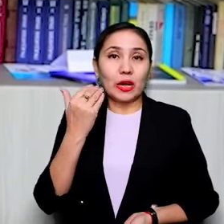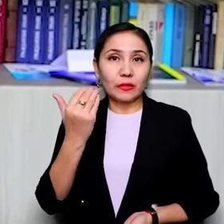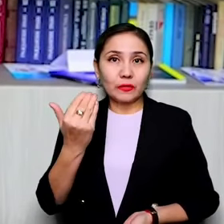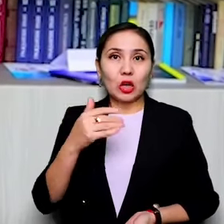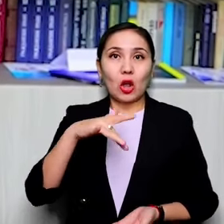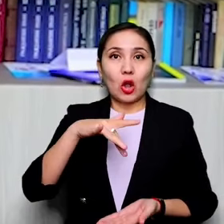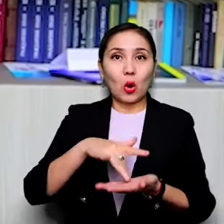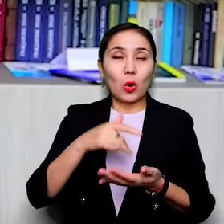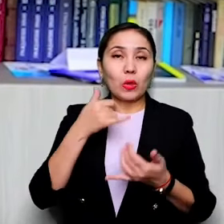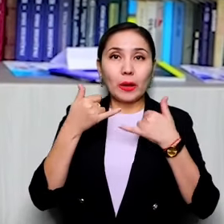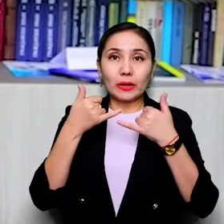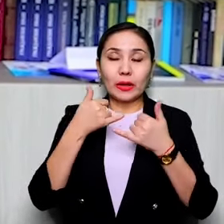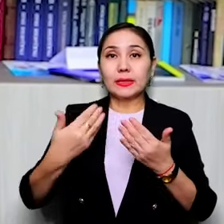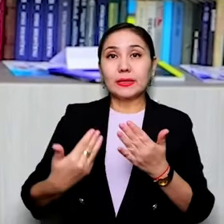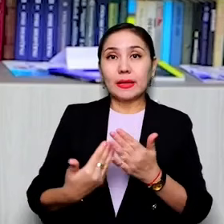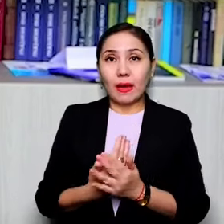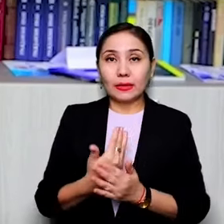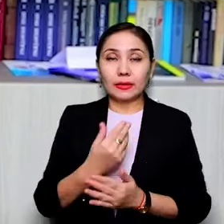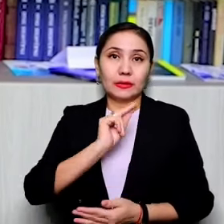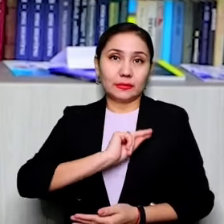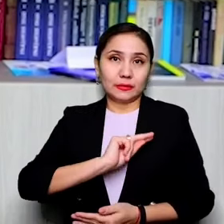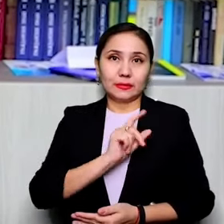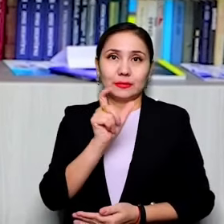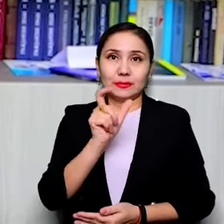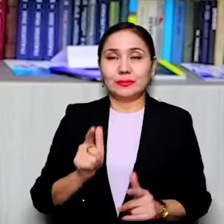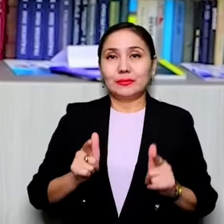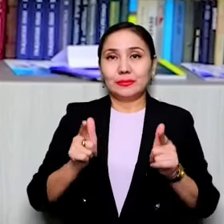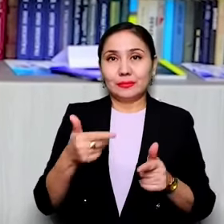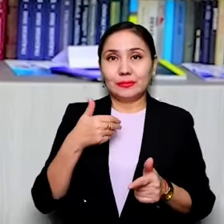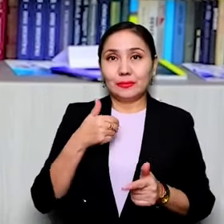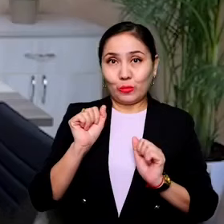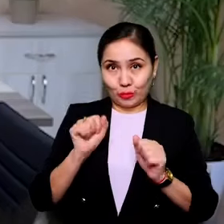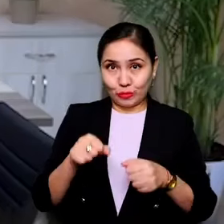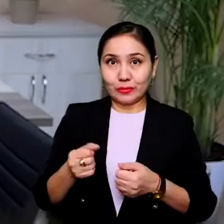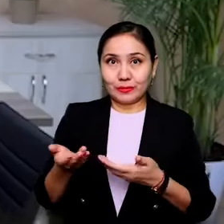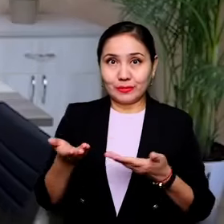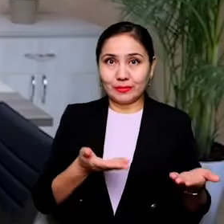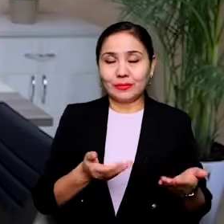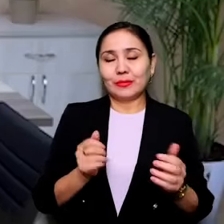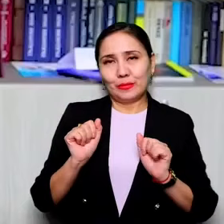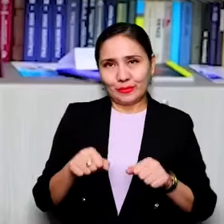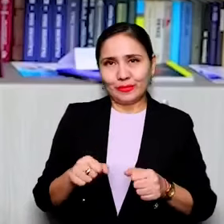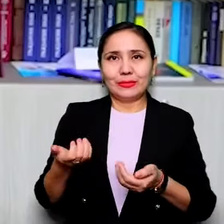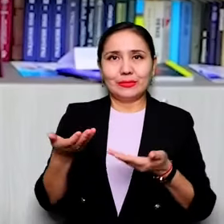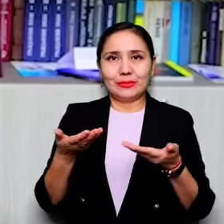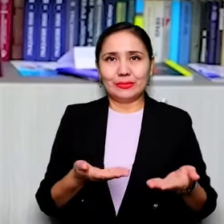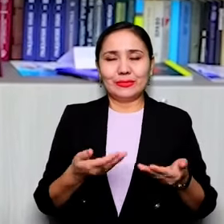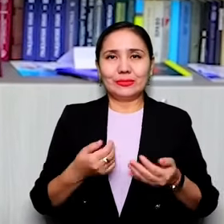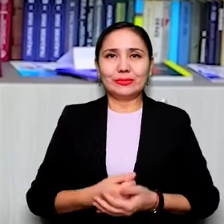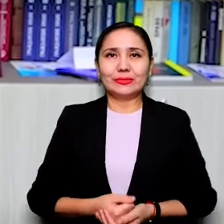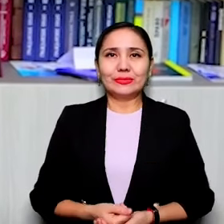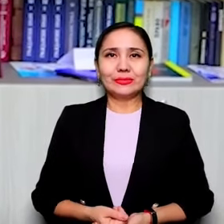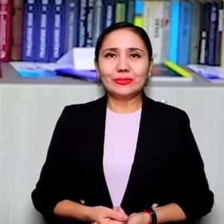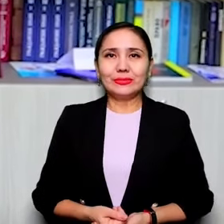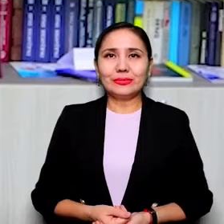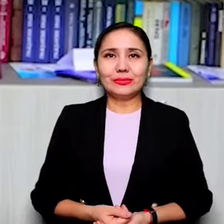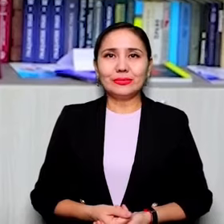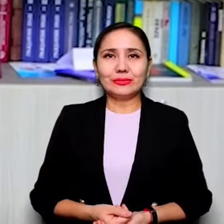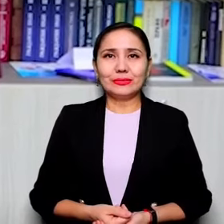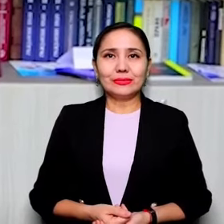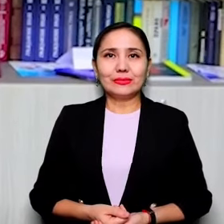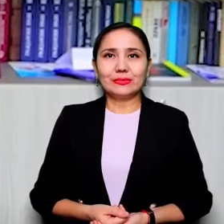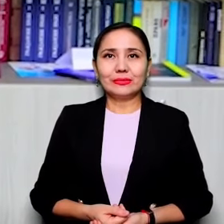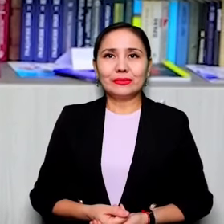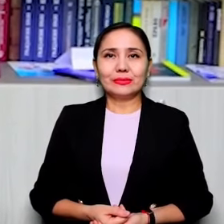markazimizga yangi vakansiya bo'yicha xodim kelgan edi. Yoningizga kiraversammi? Kirsinlar. Havorang ko'ylak va